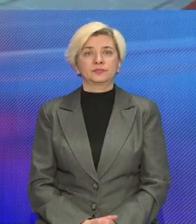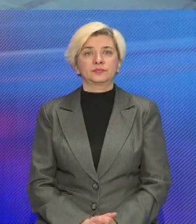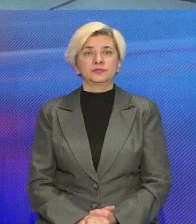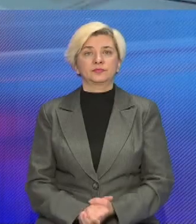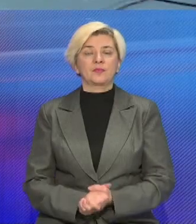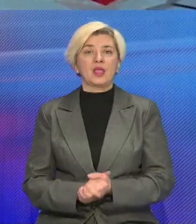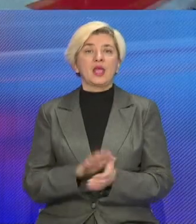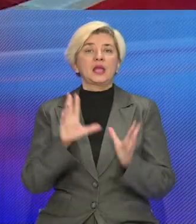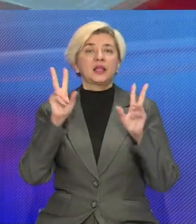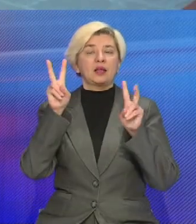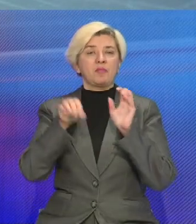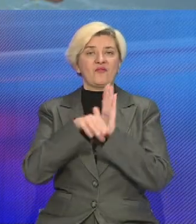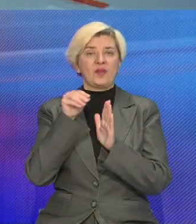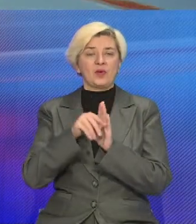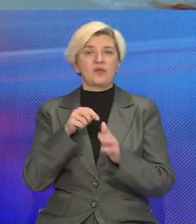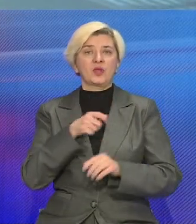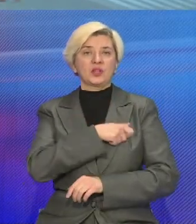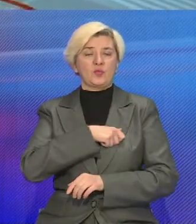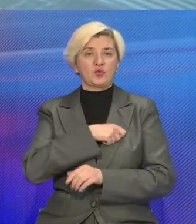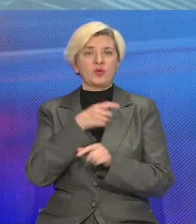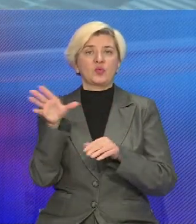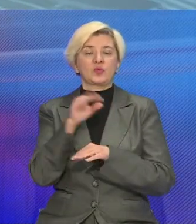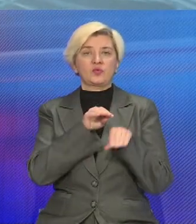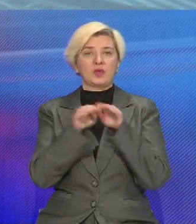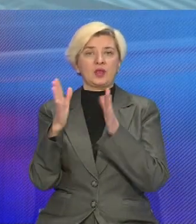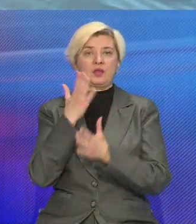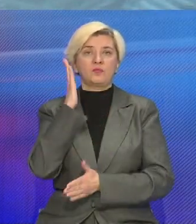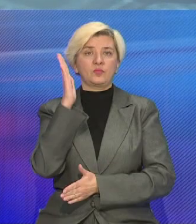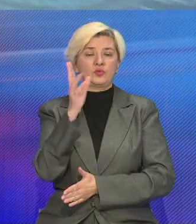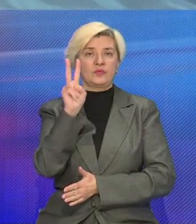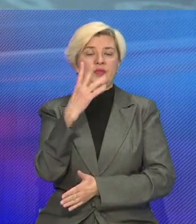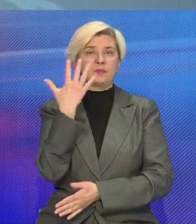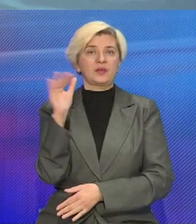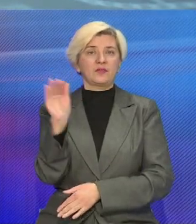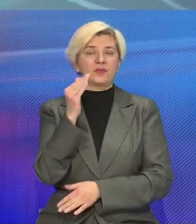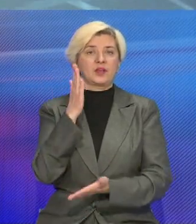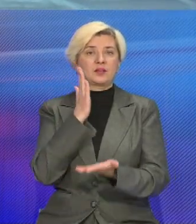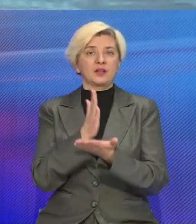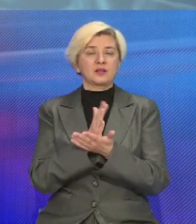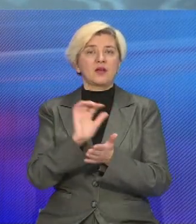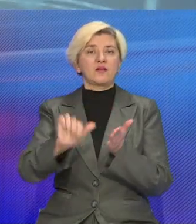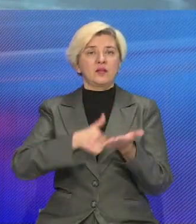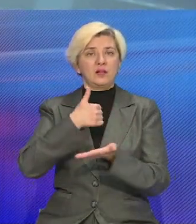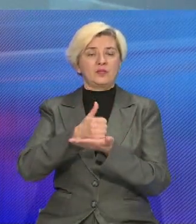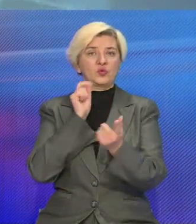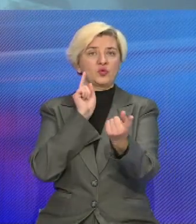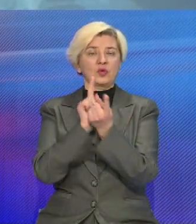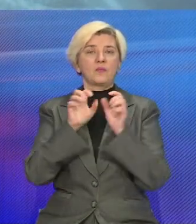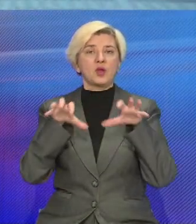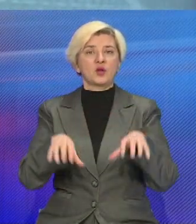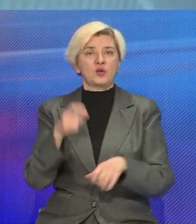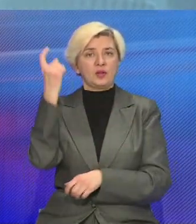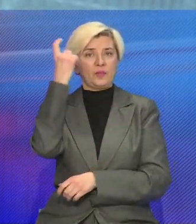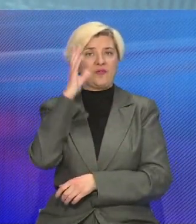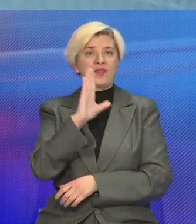Тема виборів депутатів усіх узровнів, які відбудуться у Білорусі 25 лютого, стала рефреном зустріч старшині Гродзенська